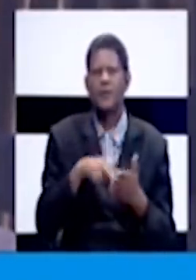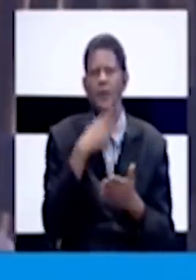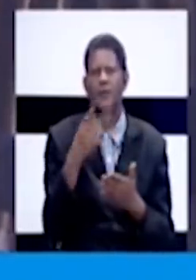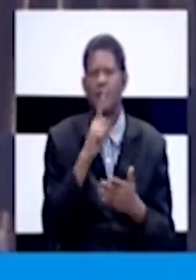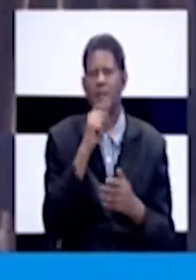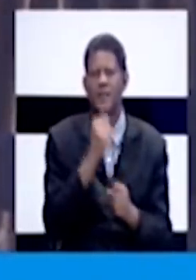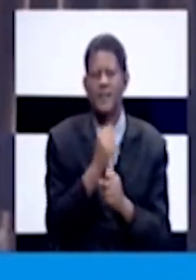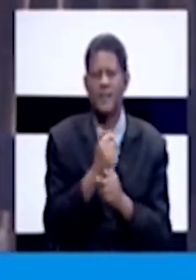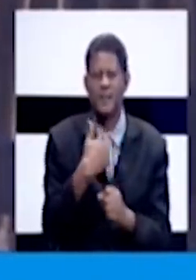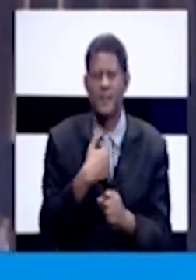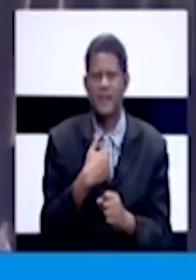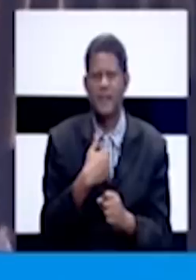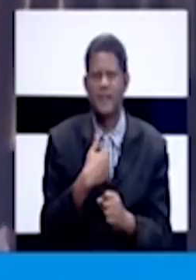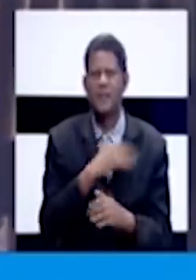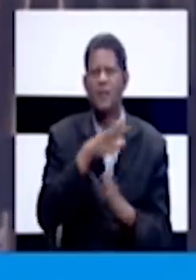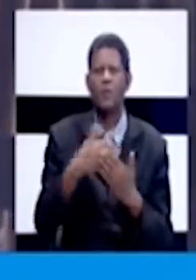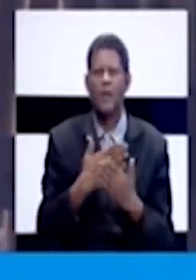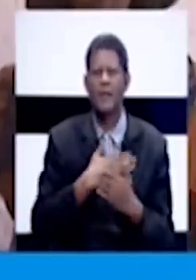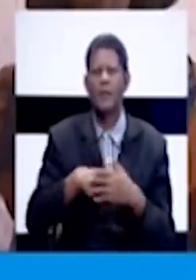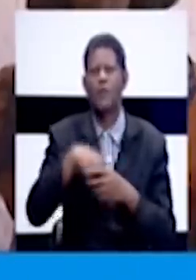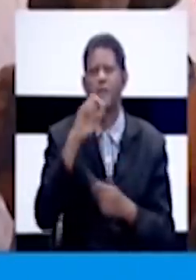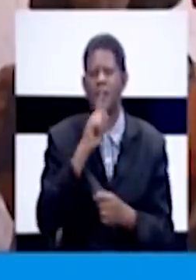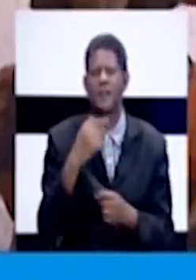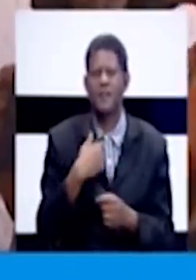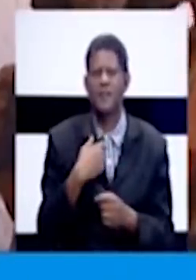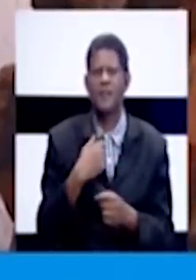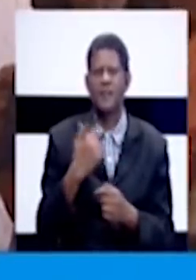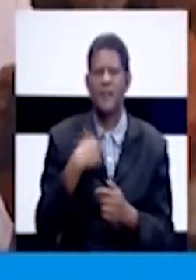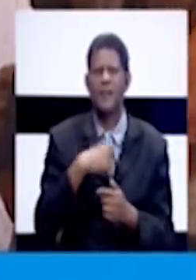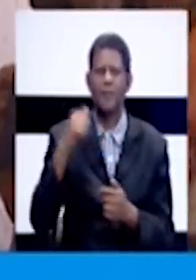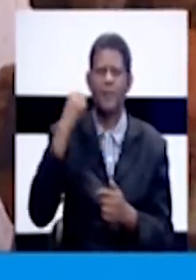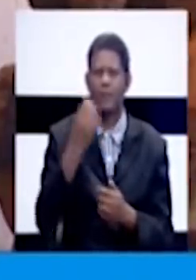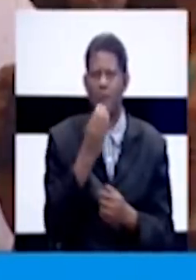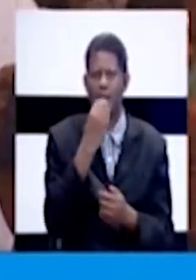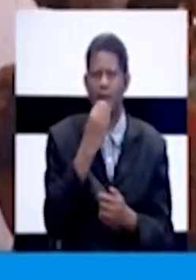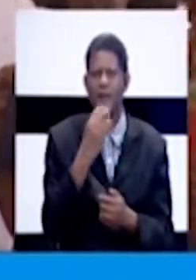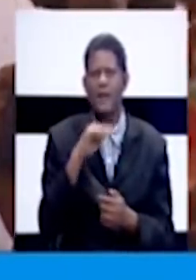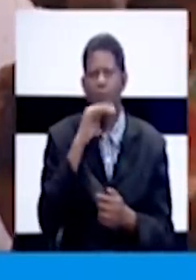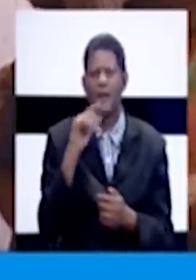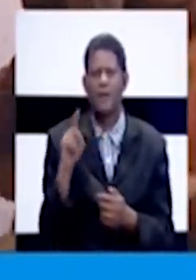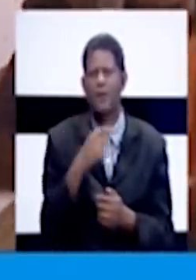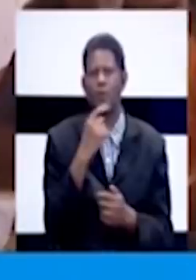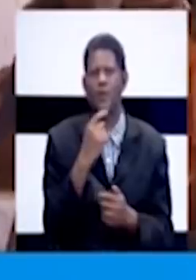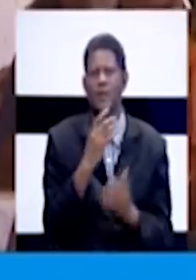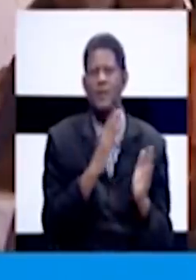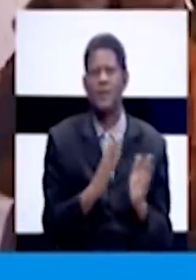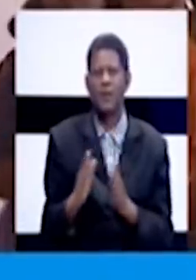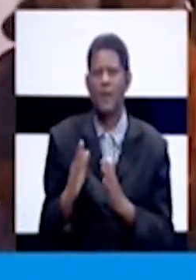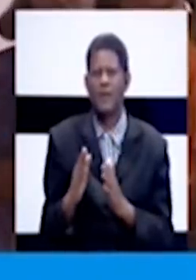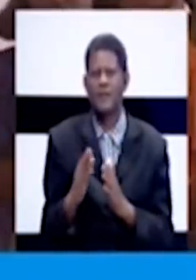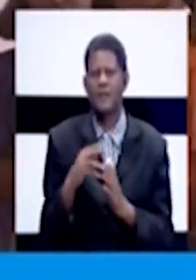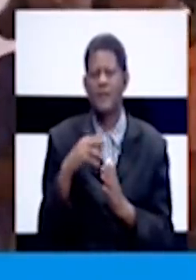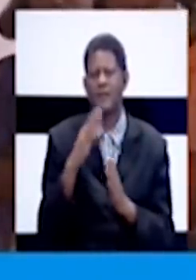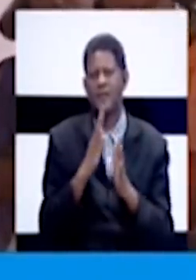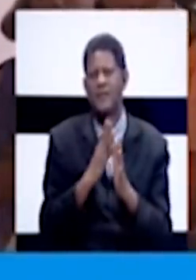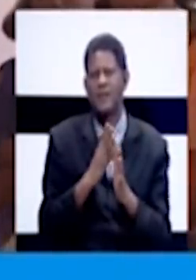ንሰርሕ ኣለና ኩላና ወፂና ኣለና ንሕና ብድሕሪት ኮይና ስንቂ ማይ ይኹን ግዛ ይኹን ንሕና ድልዋትና ክናስልፈ